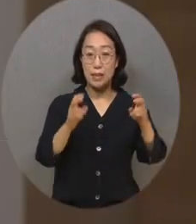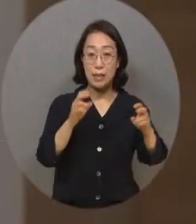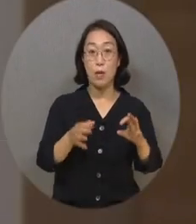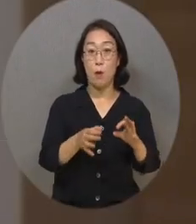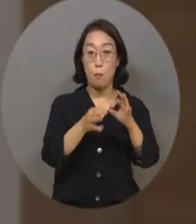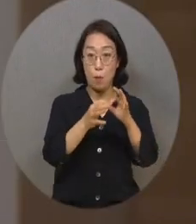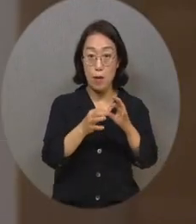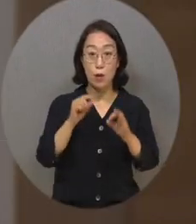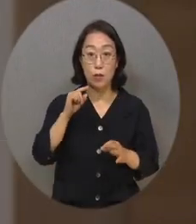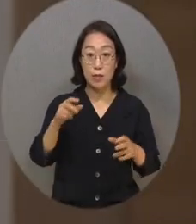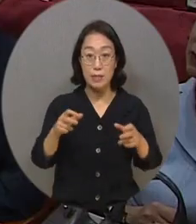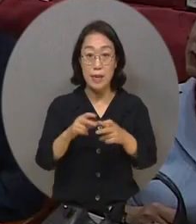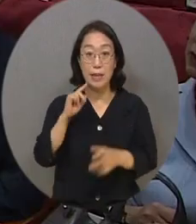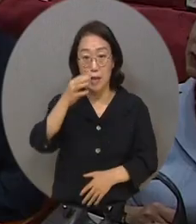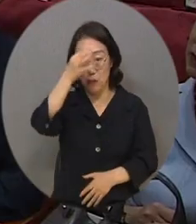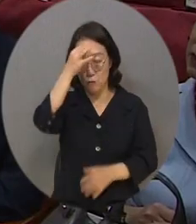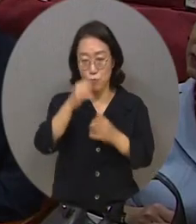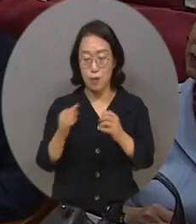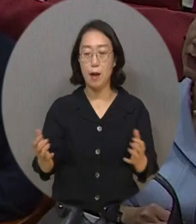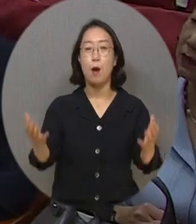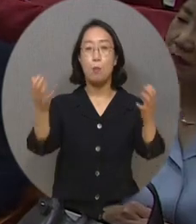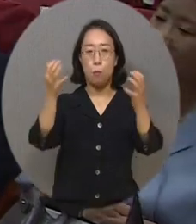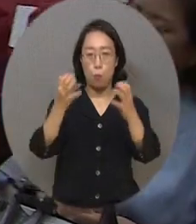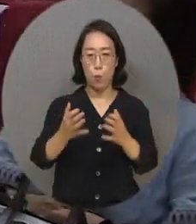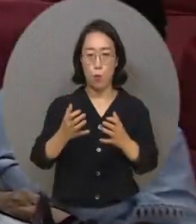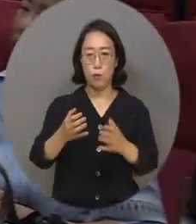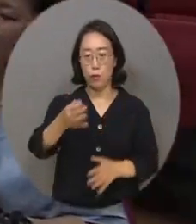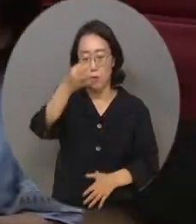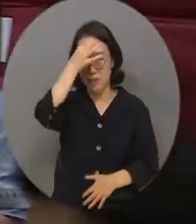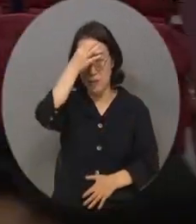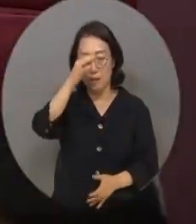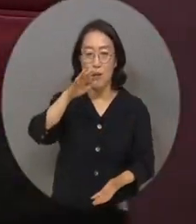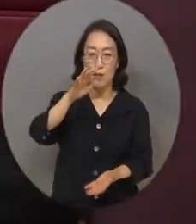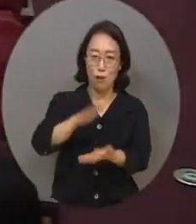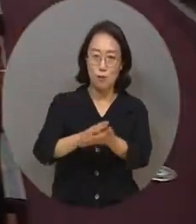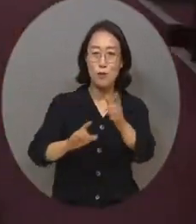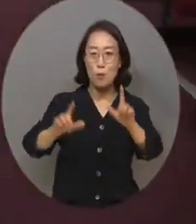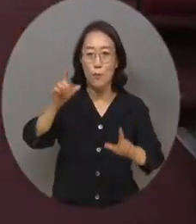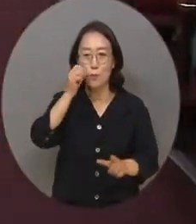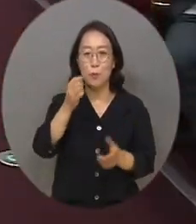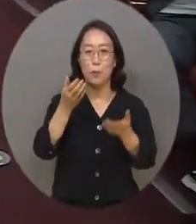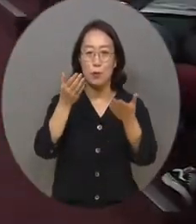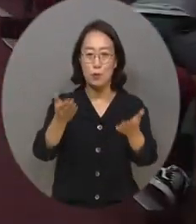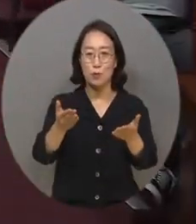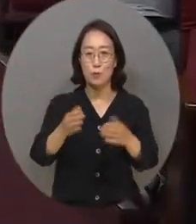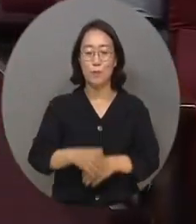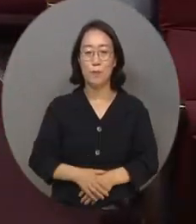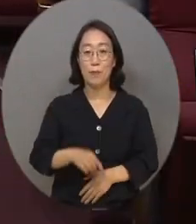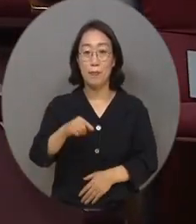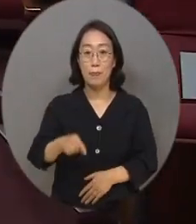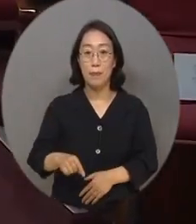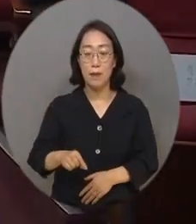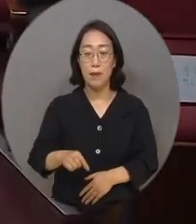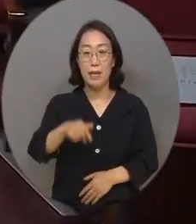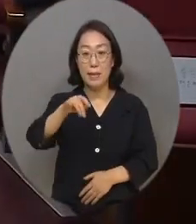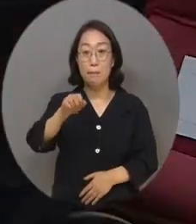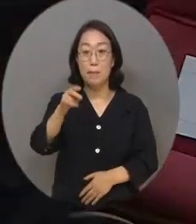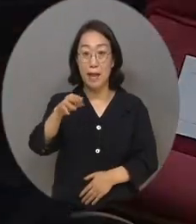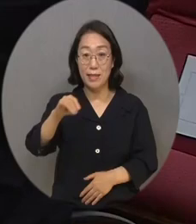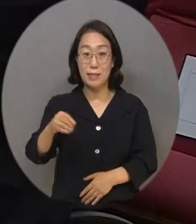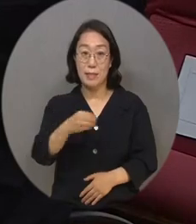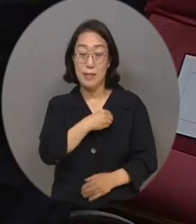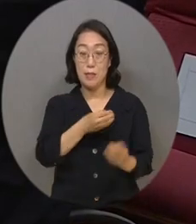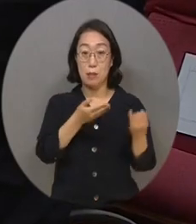고용된 장애예술인들이 한자리에 모여 재능과 열정을 선보이는 자리입니다. 이번 행사는 국민의힘 김예지